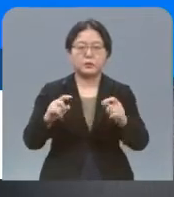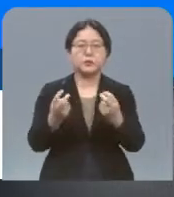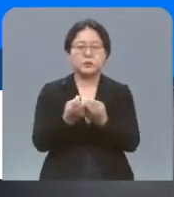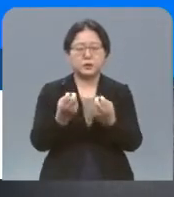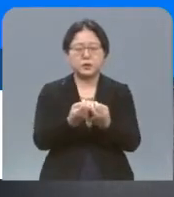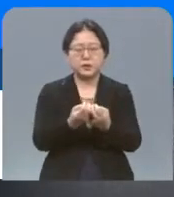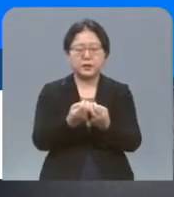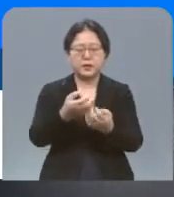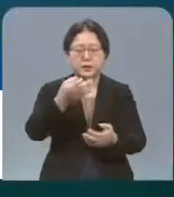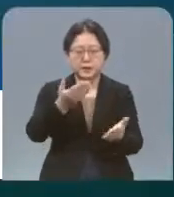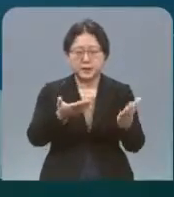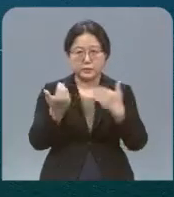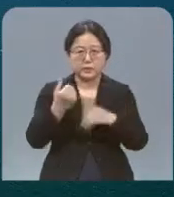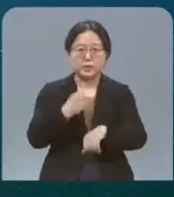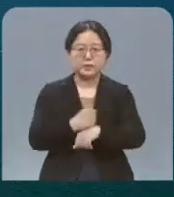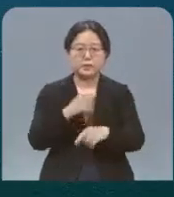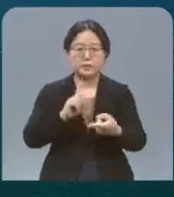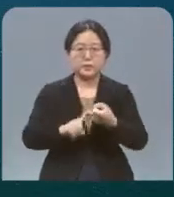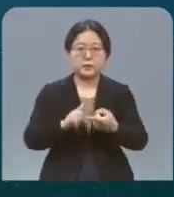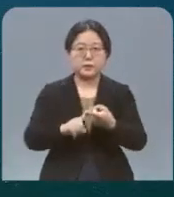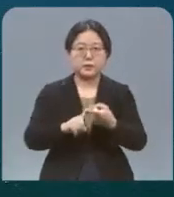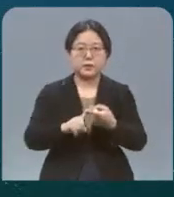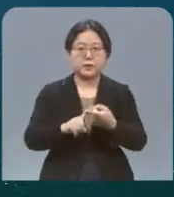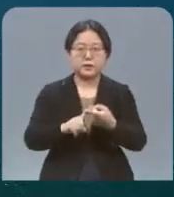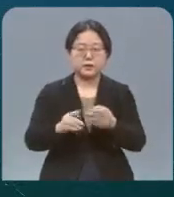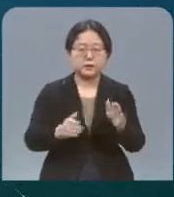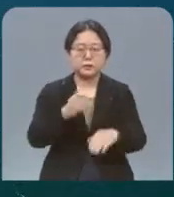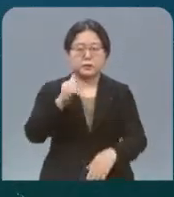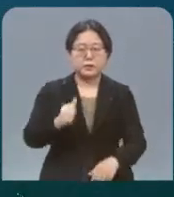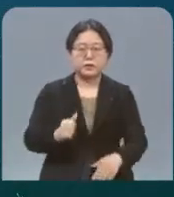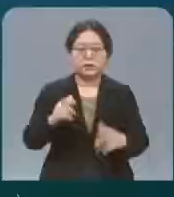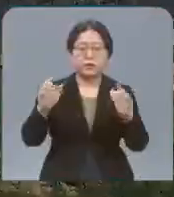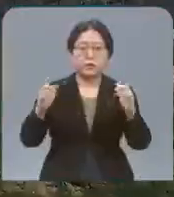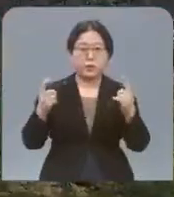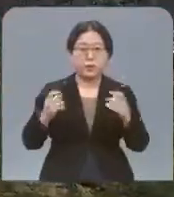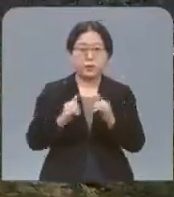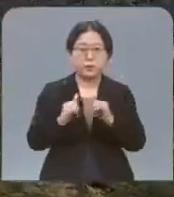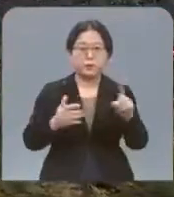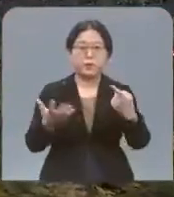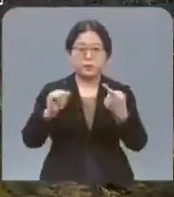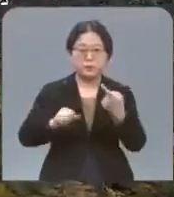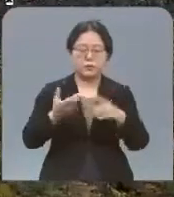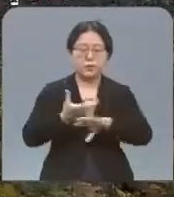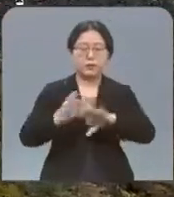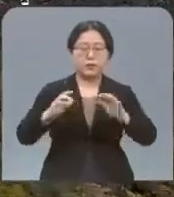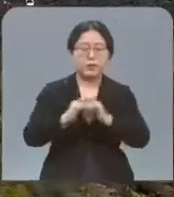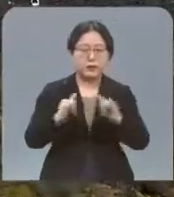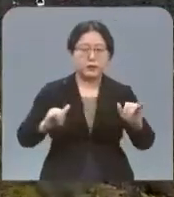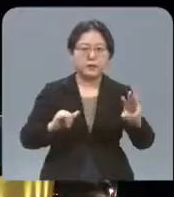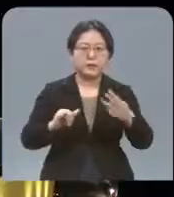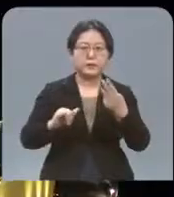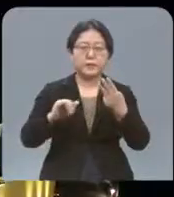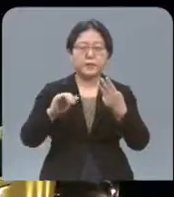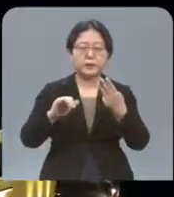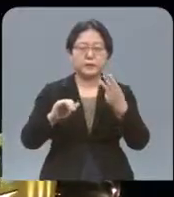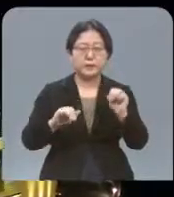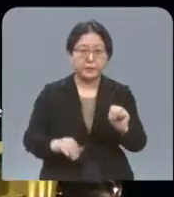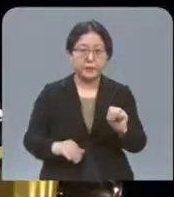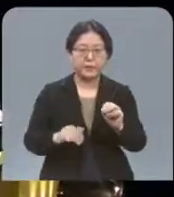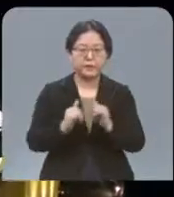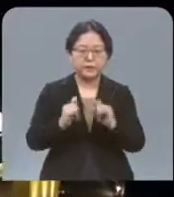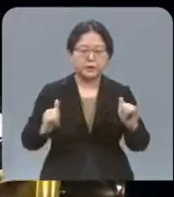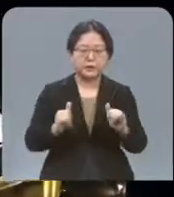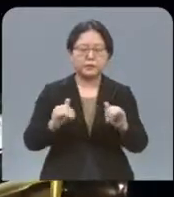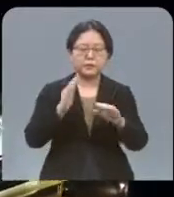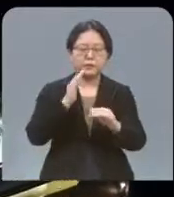효과적으로 유치할 것인가. 김 지사는 반도체와 함께 관광객 1억 명, 해외 관광객 300만 명을 목표로 관광을 주력